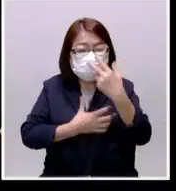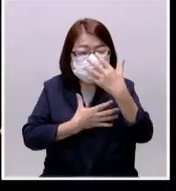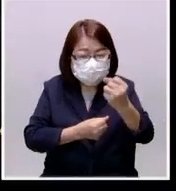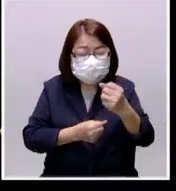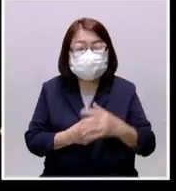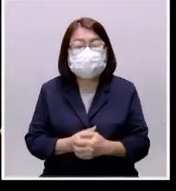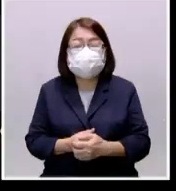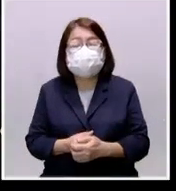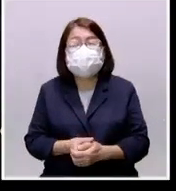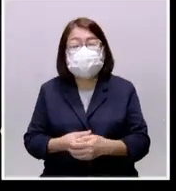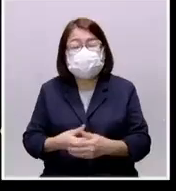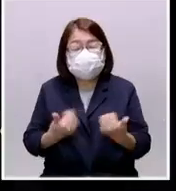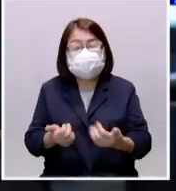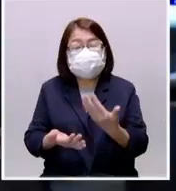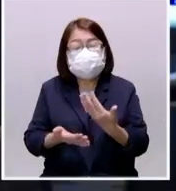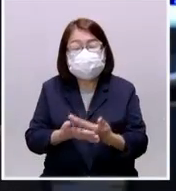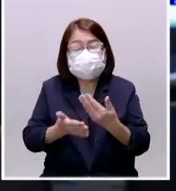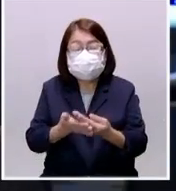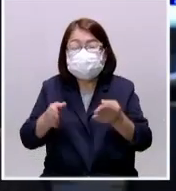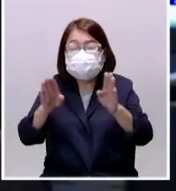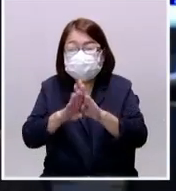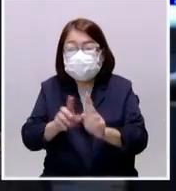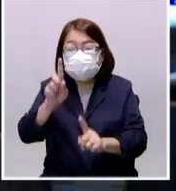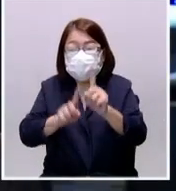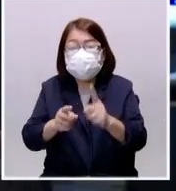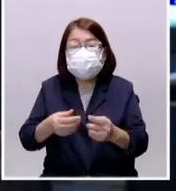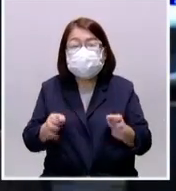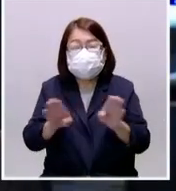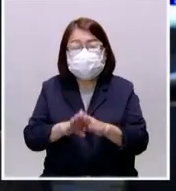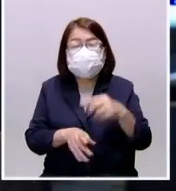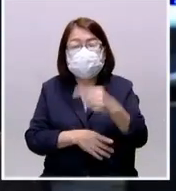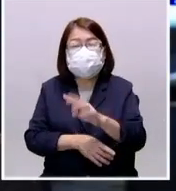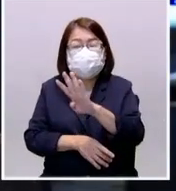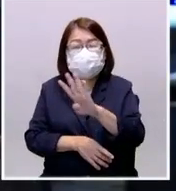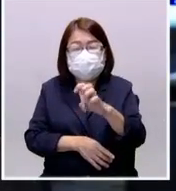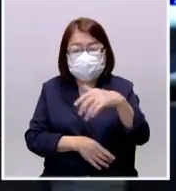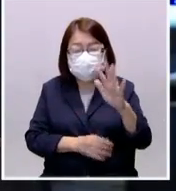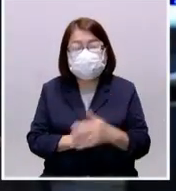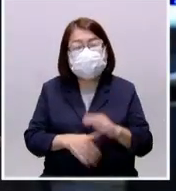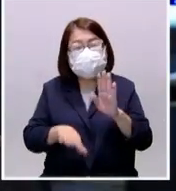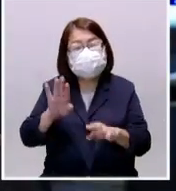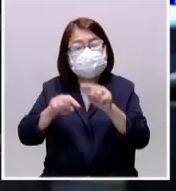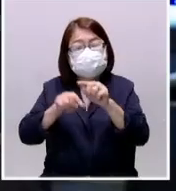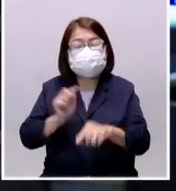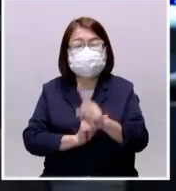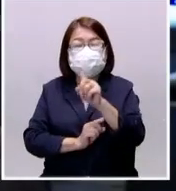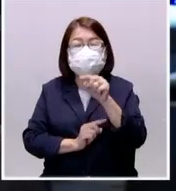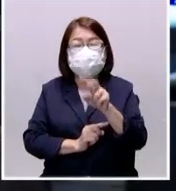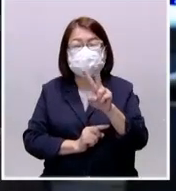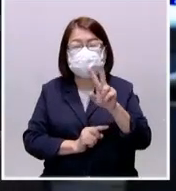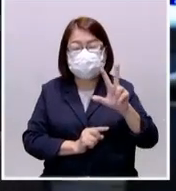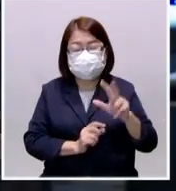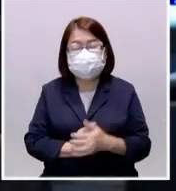ฐดัชนีอุตสาหกรรมดาวโจนส์ปิดตลาดร่วงลง 402.23 จุดหรือว่าคิดเป็นร้อยละ